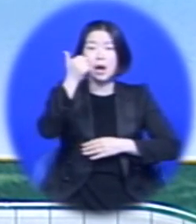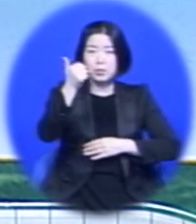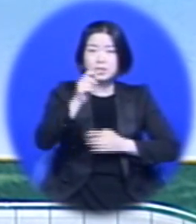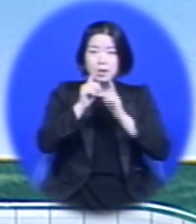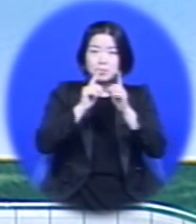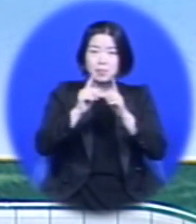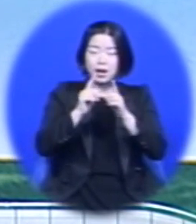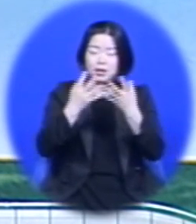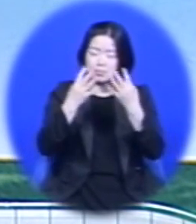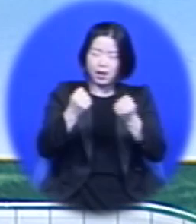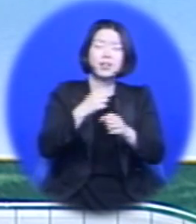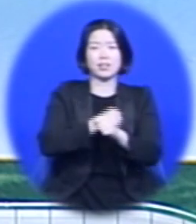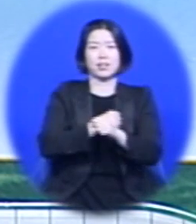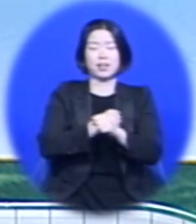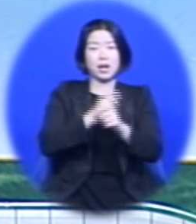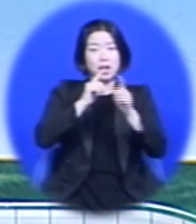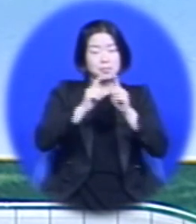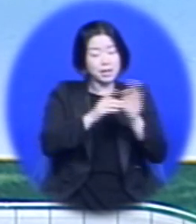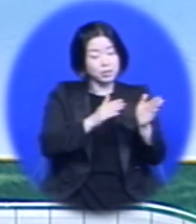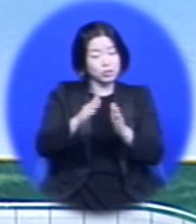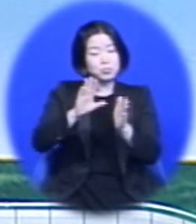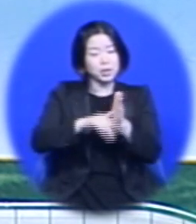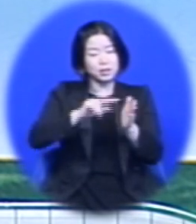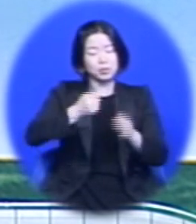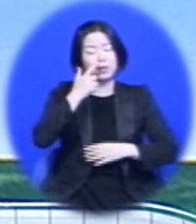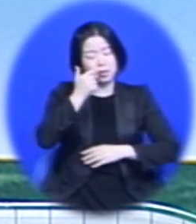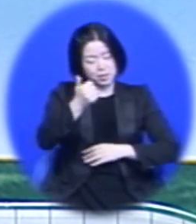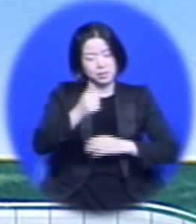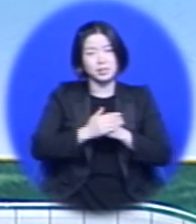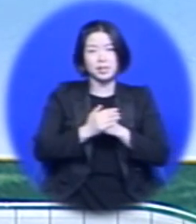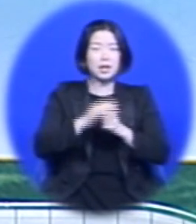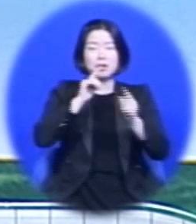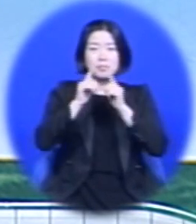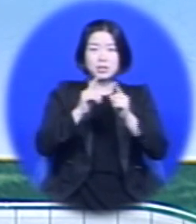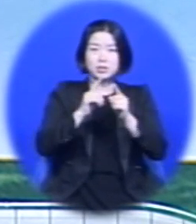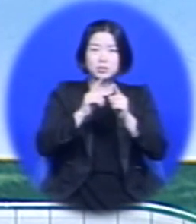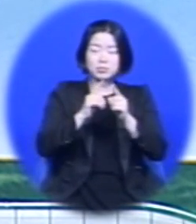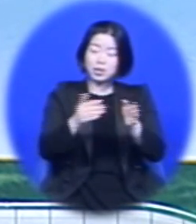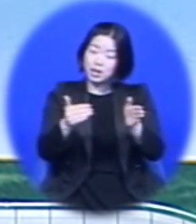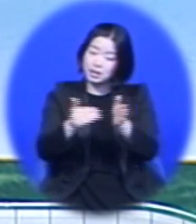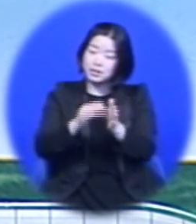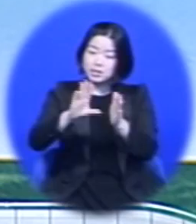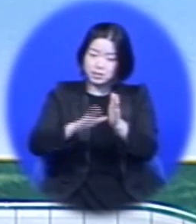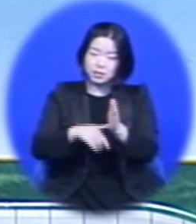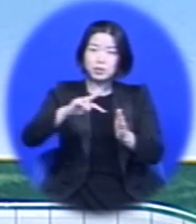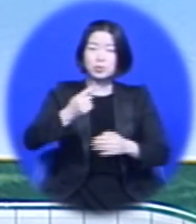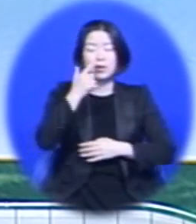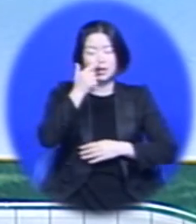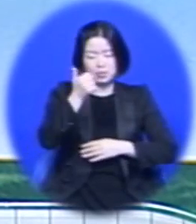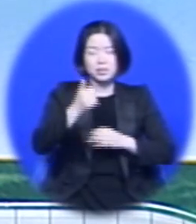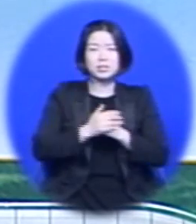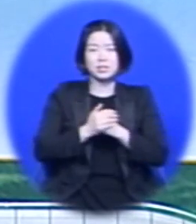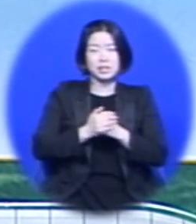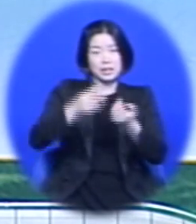많이 합니다. 말씀을 준비하다가도 아버지, 말씀 준비가 좀 끝났을 때도 아버지,